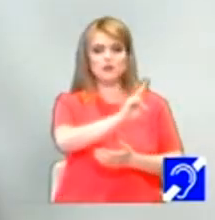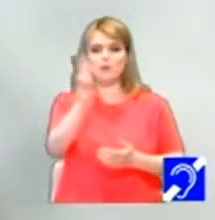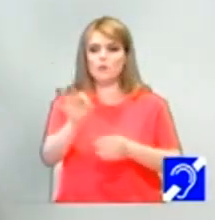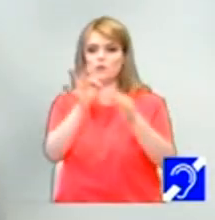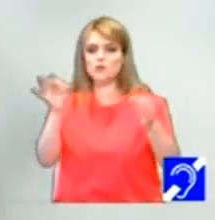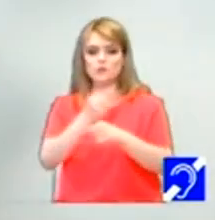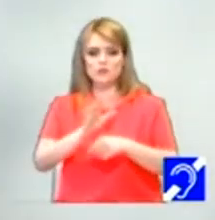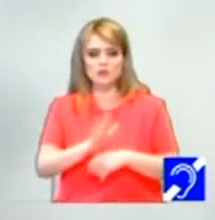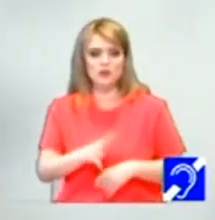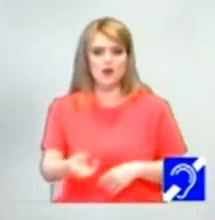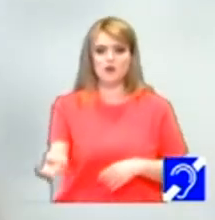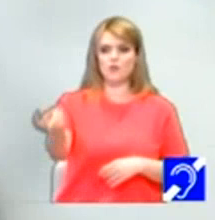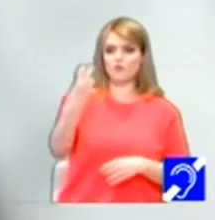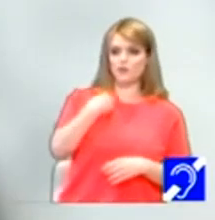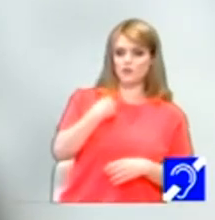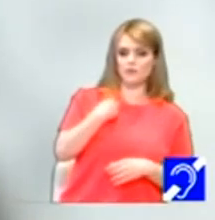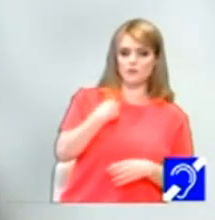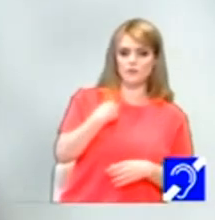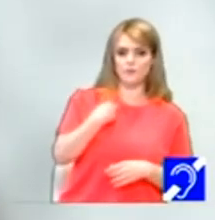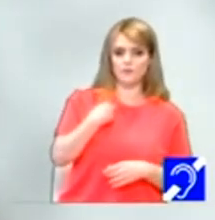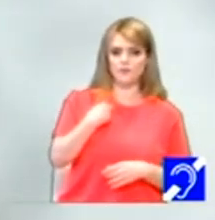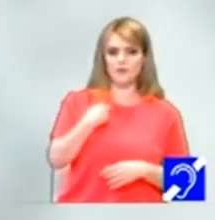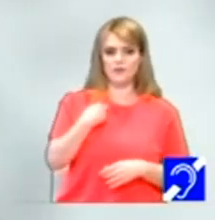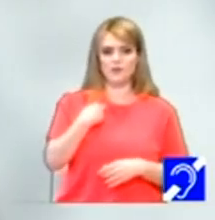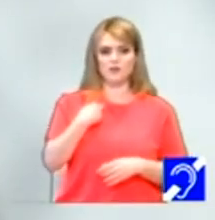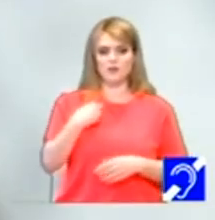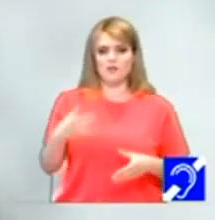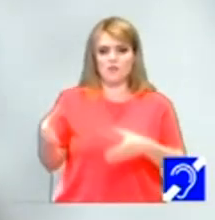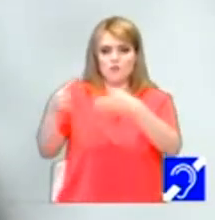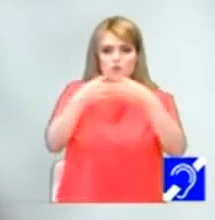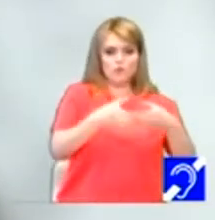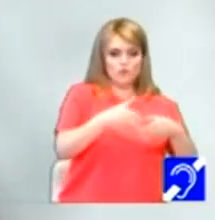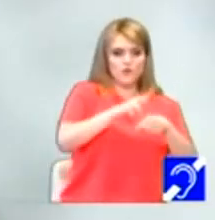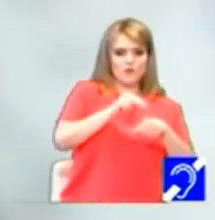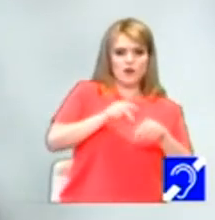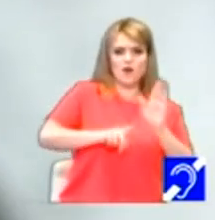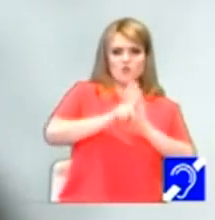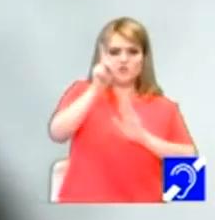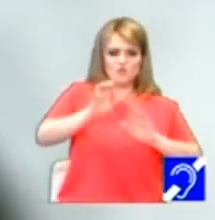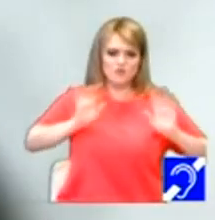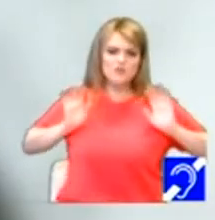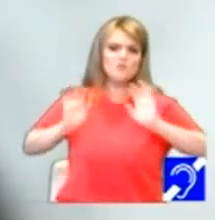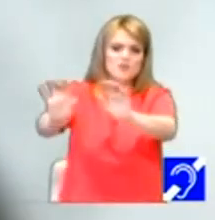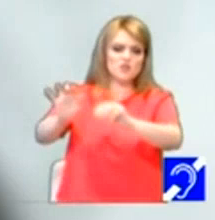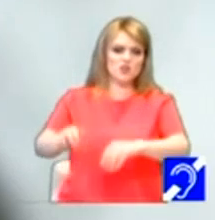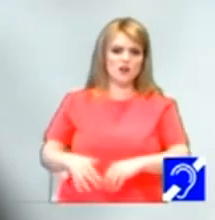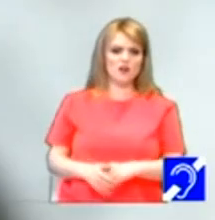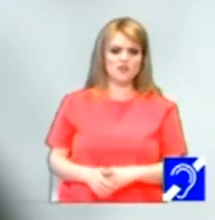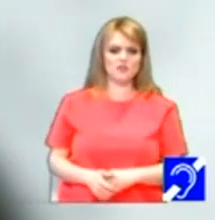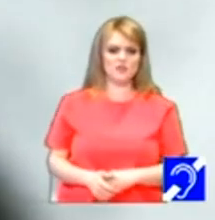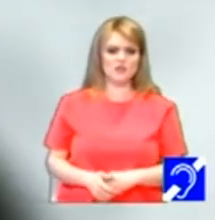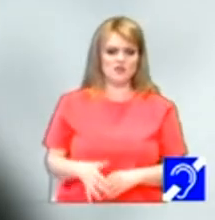nimic. O venit deodată pandemia de poliție, au început să ne îmbrânșească,